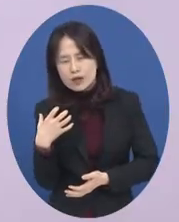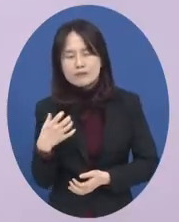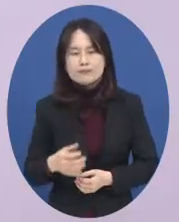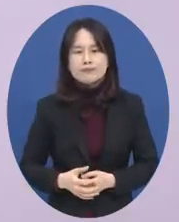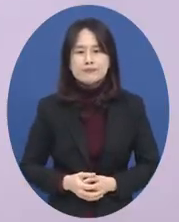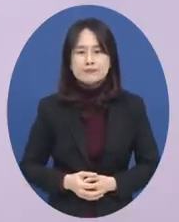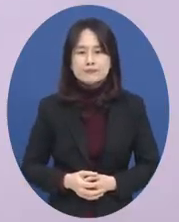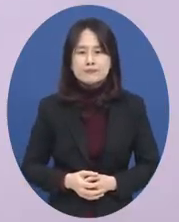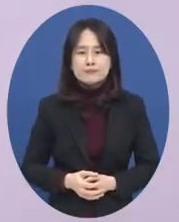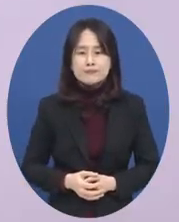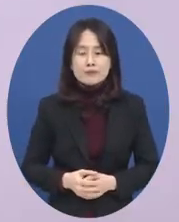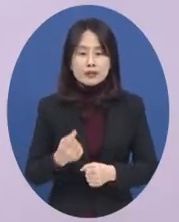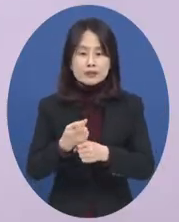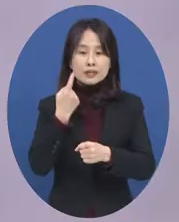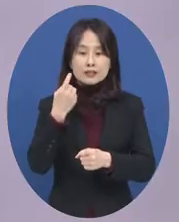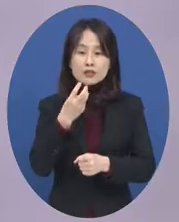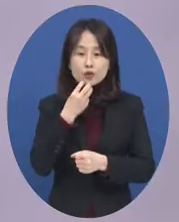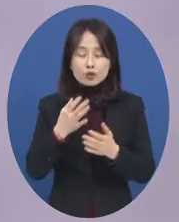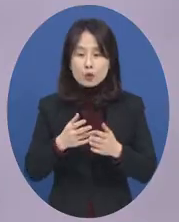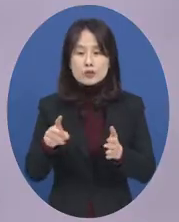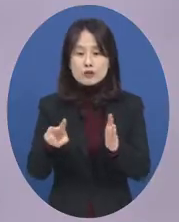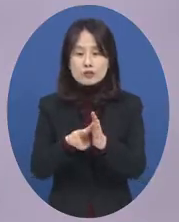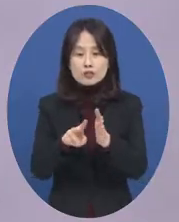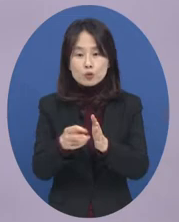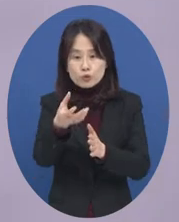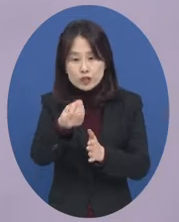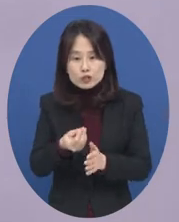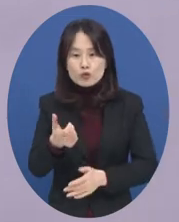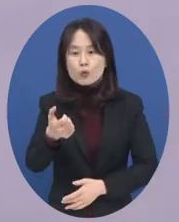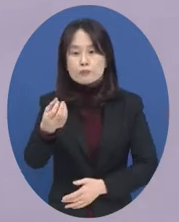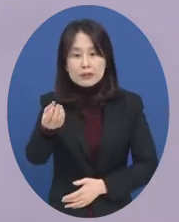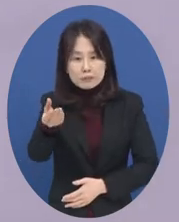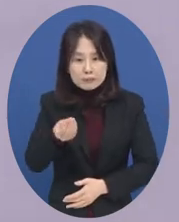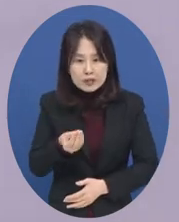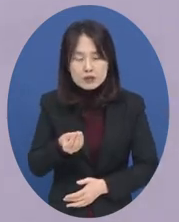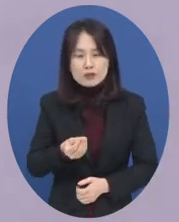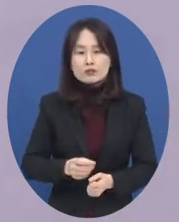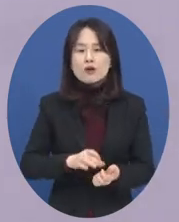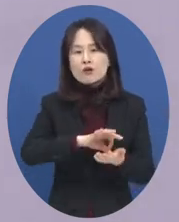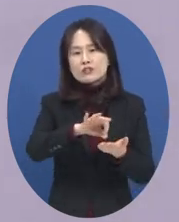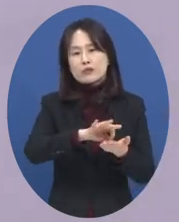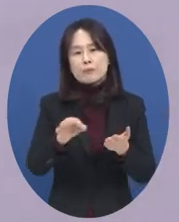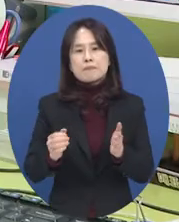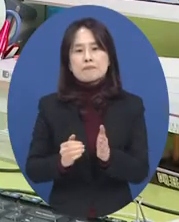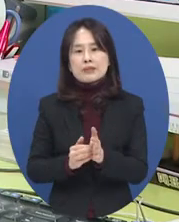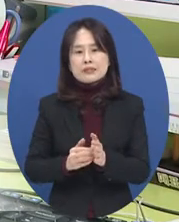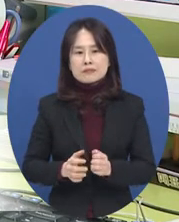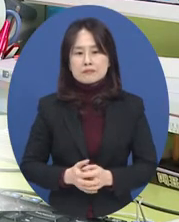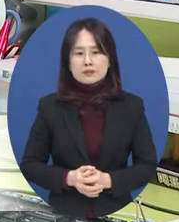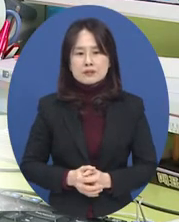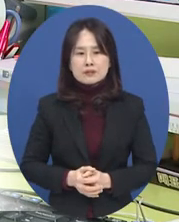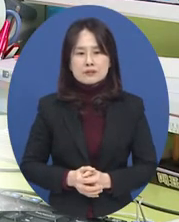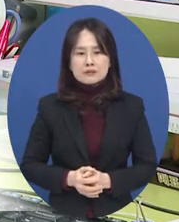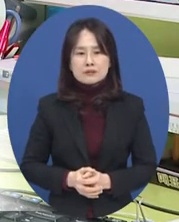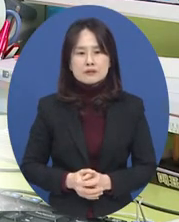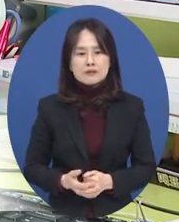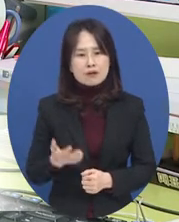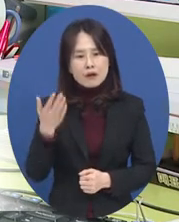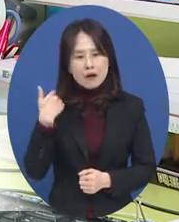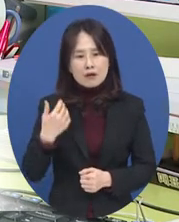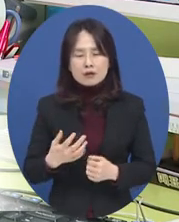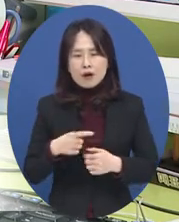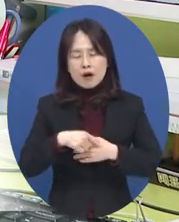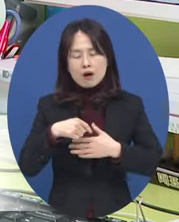지경. 지난해 경기도에서 극저신용대출 50만 원을 빌려 급한 불을 껐습니다. 그때 얼마나 좀 마음이